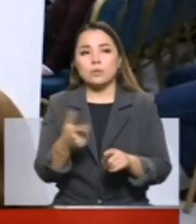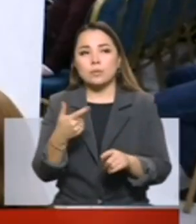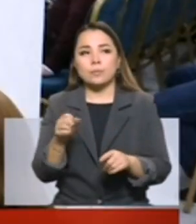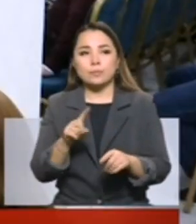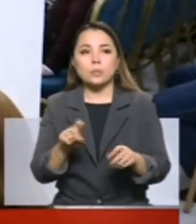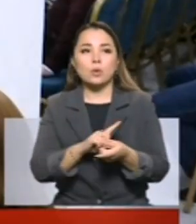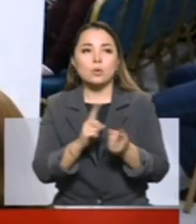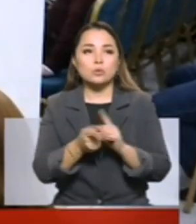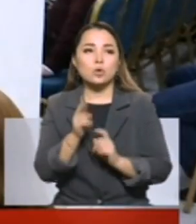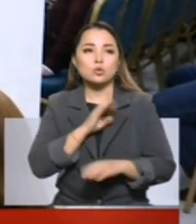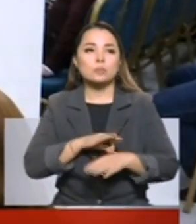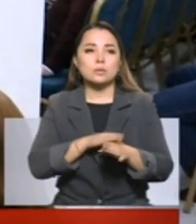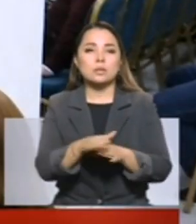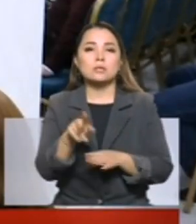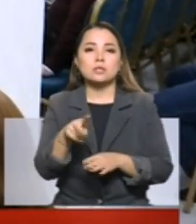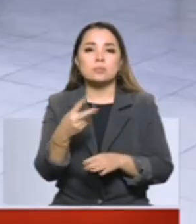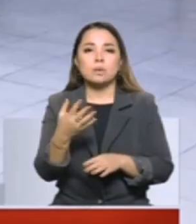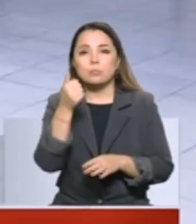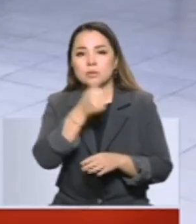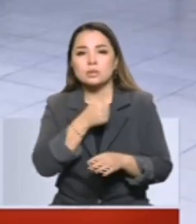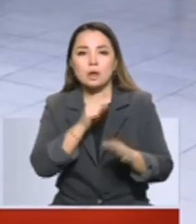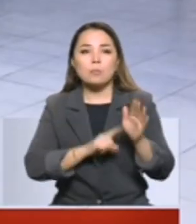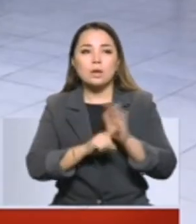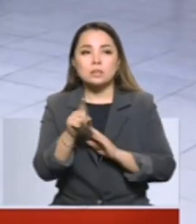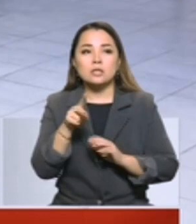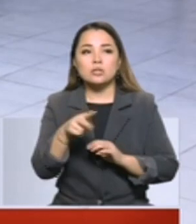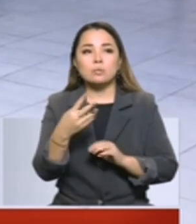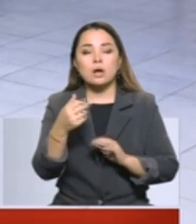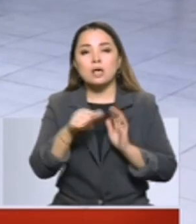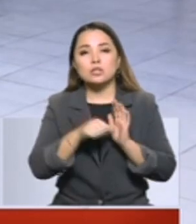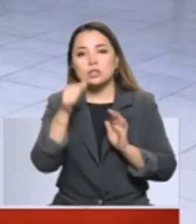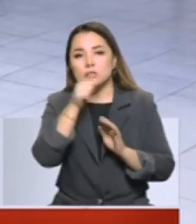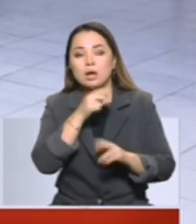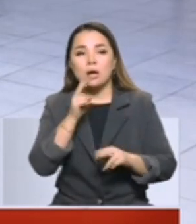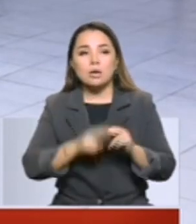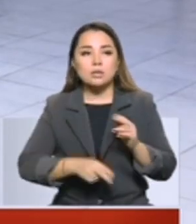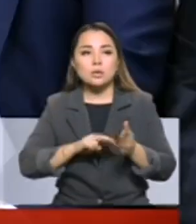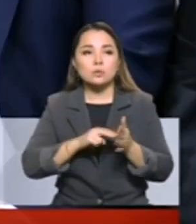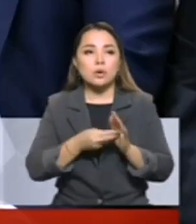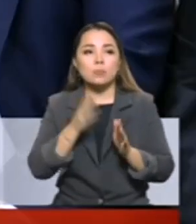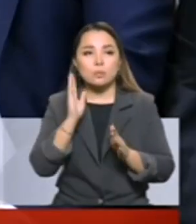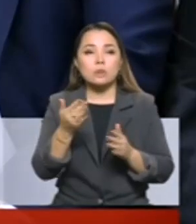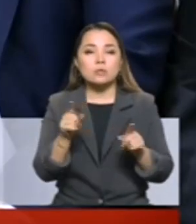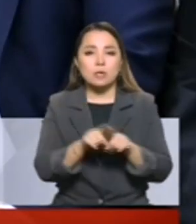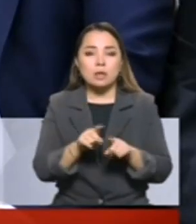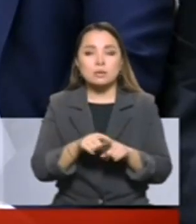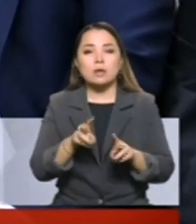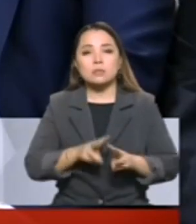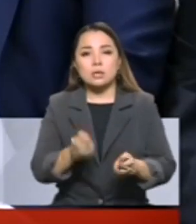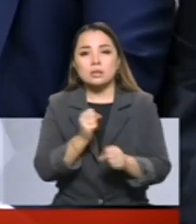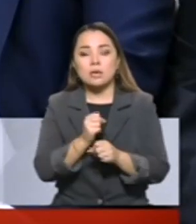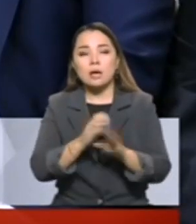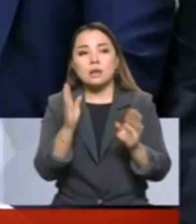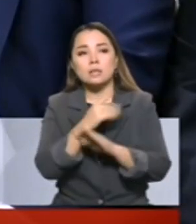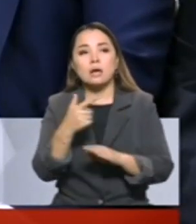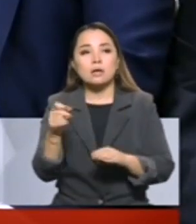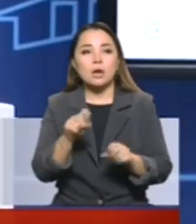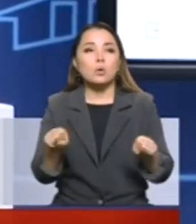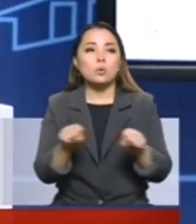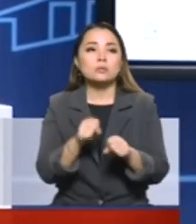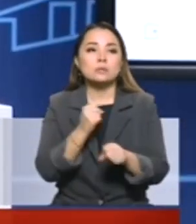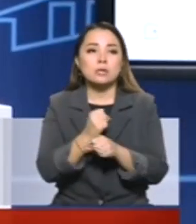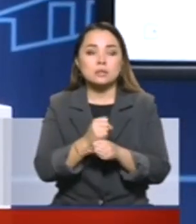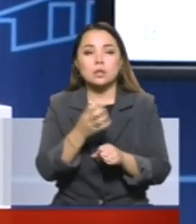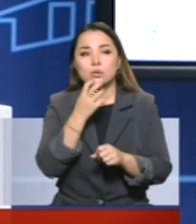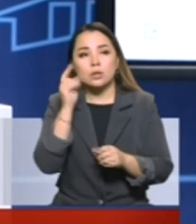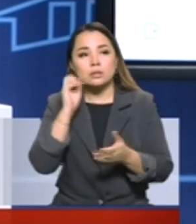отынға ауыстыру жұмыстары 2025 жылы басталып, 2026 жылы аяқталады. Десе де қазандықтарға табиғи газ қосылғаннан